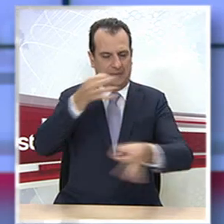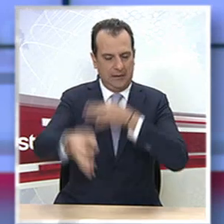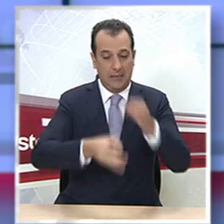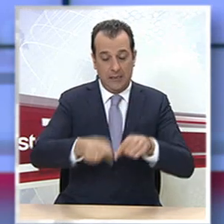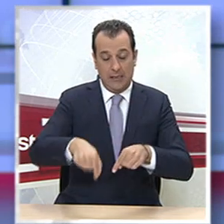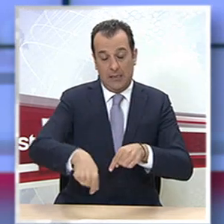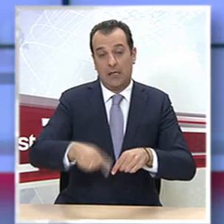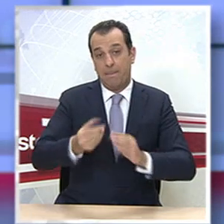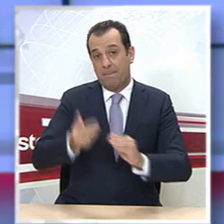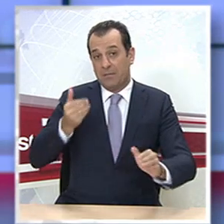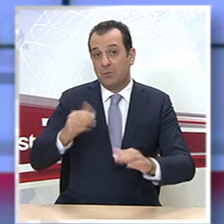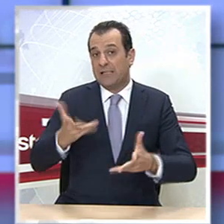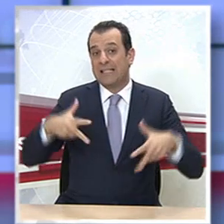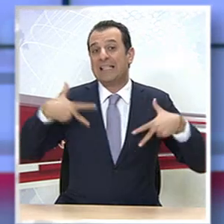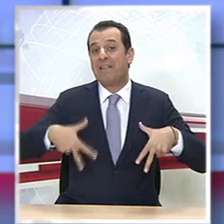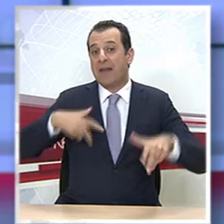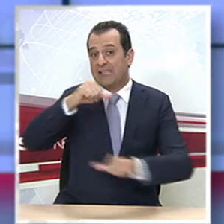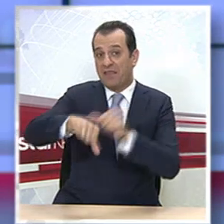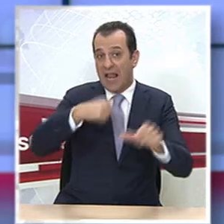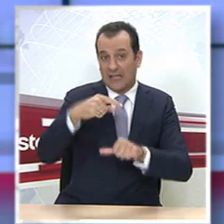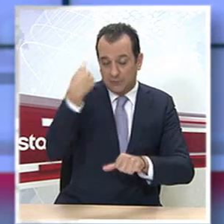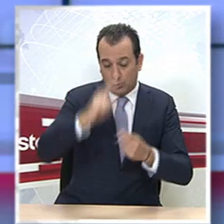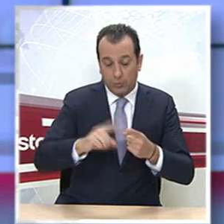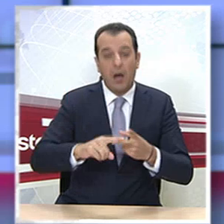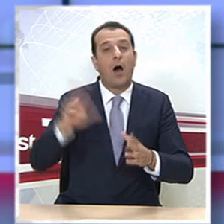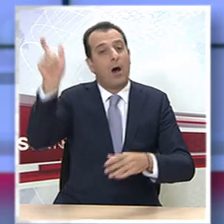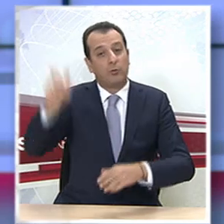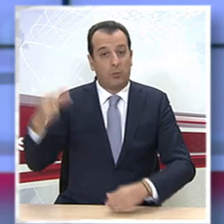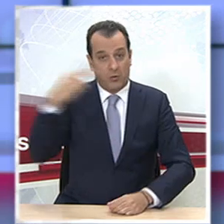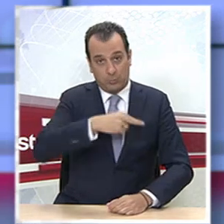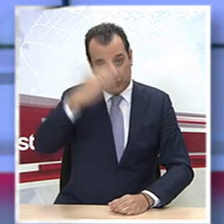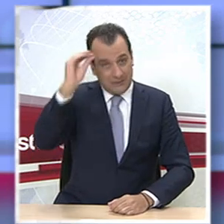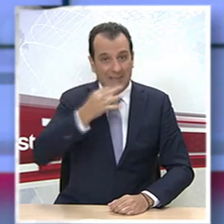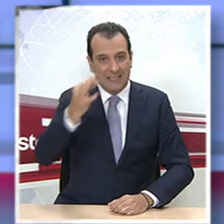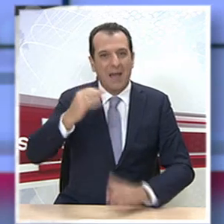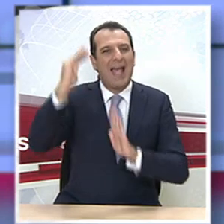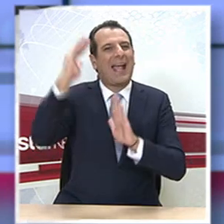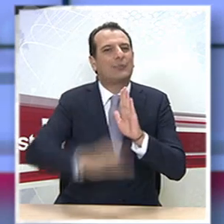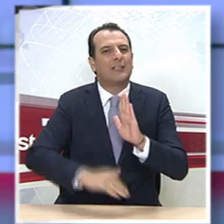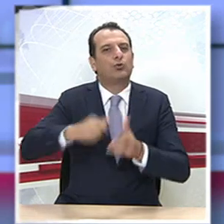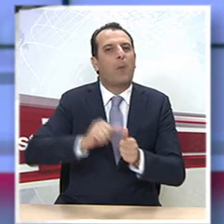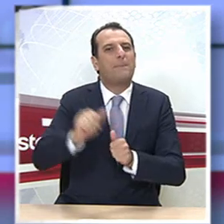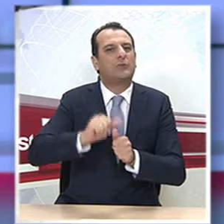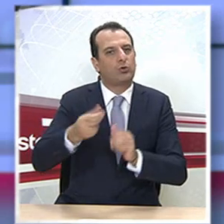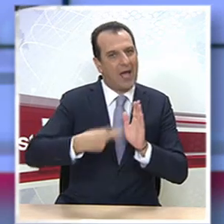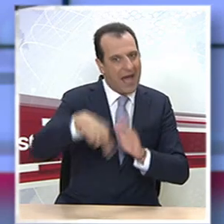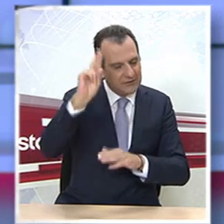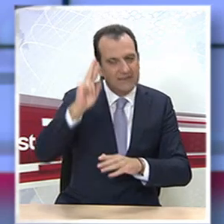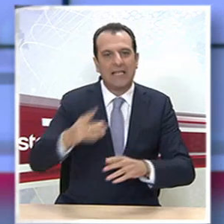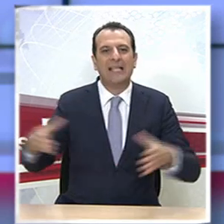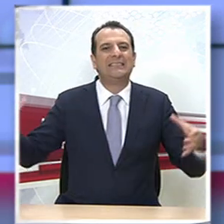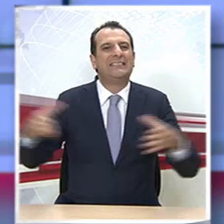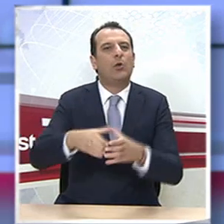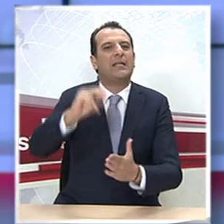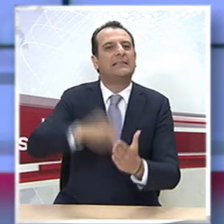Τσίπρας υπόσχεται πλέον αύξηση του κατώτατου μισθού και επαναφορά των συλλογικών συμβάσεων, την ώρα που ο Κυριάκος Μητσοτάκης προαναγγέλει